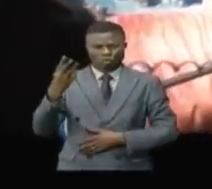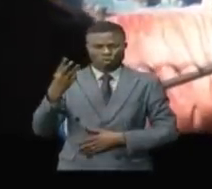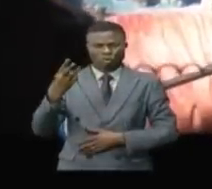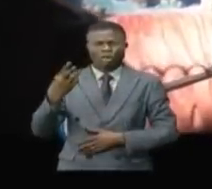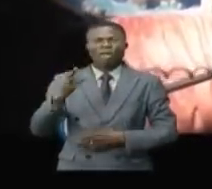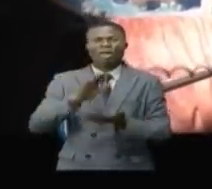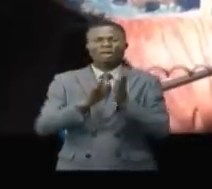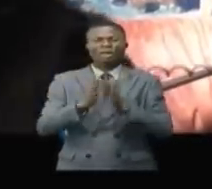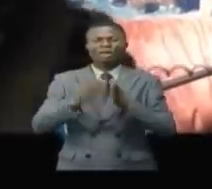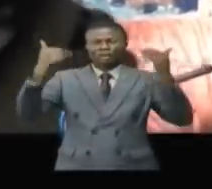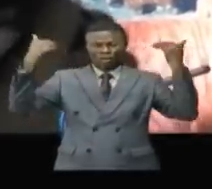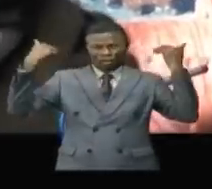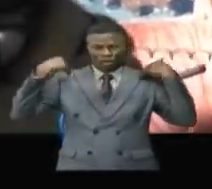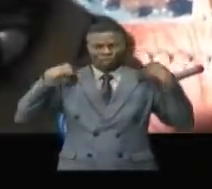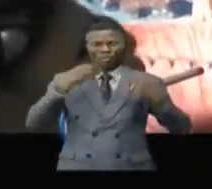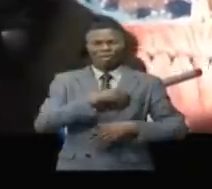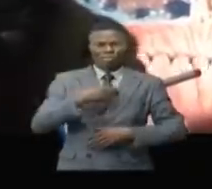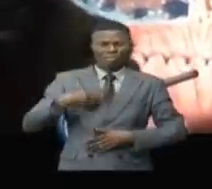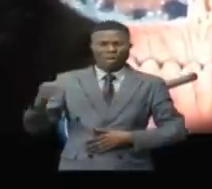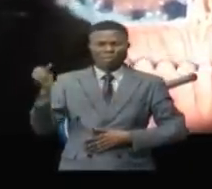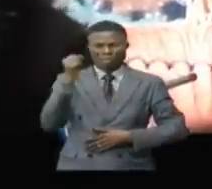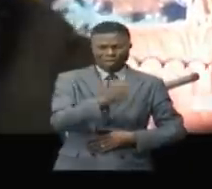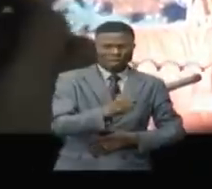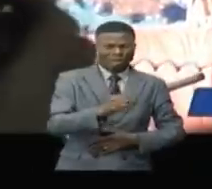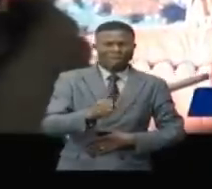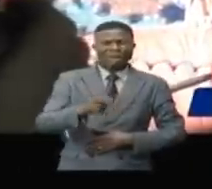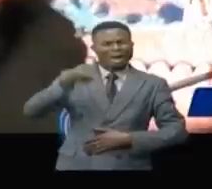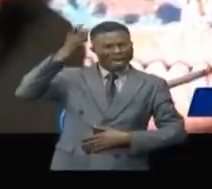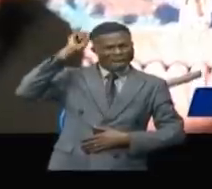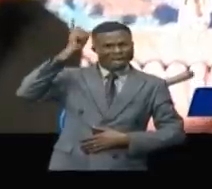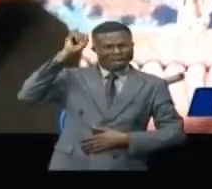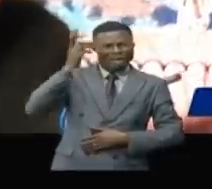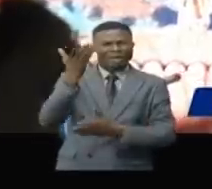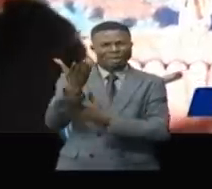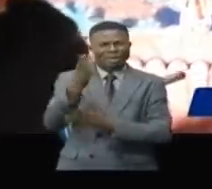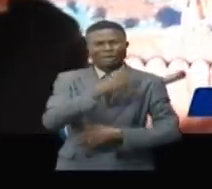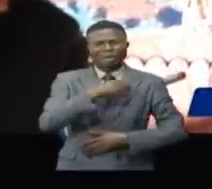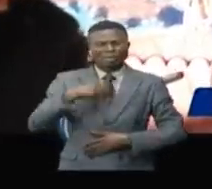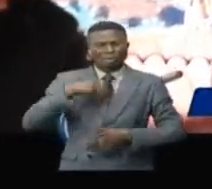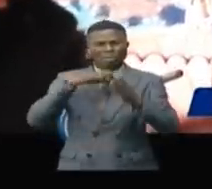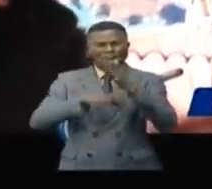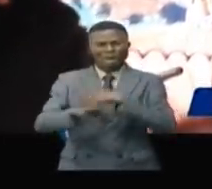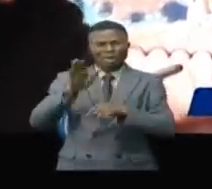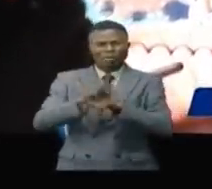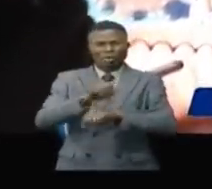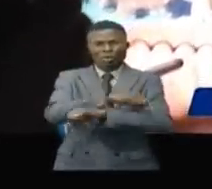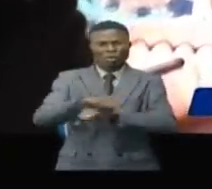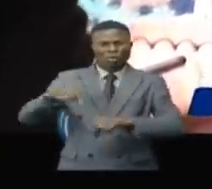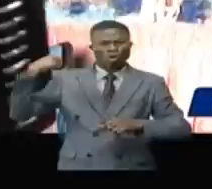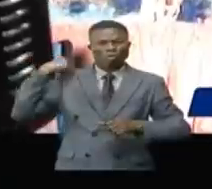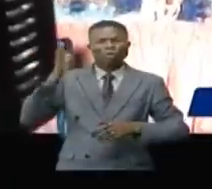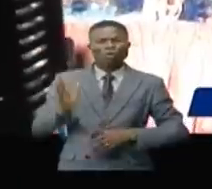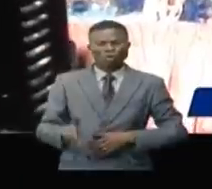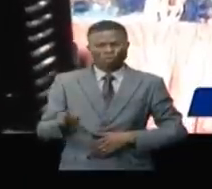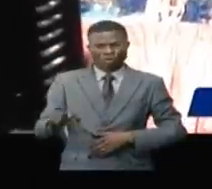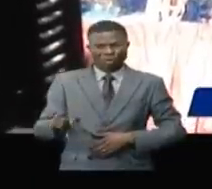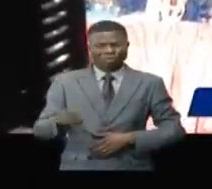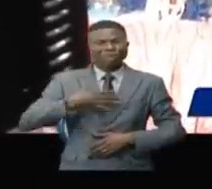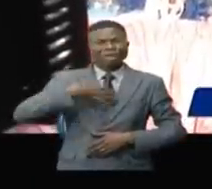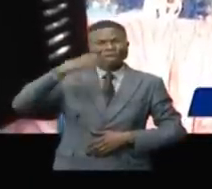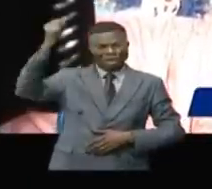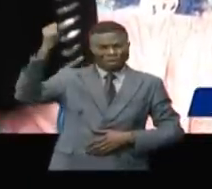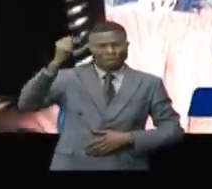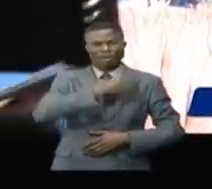dirigée par une femme. Nous avons pendant très longtemps milité pour qu'il y ait des femmes qui passent gouverneur. La victoire d'une